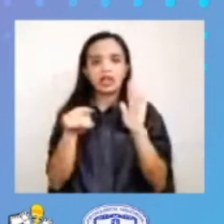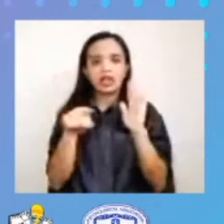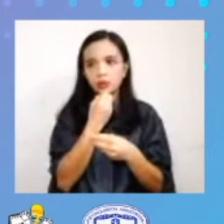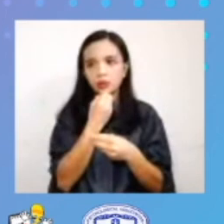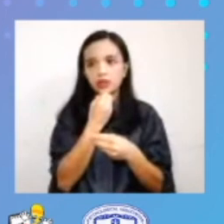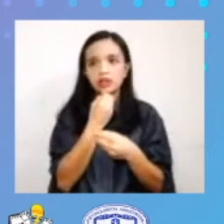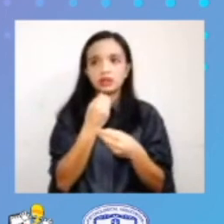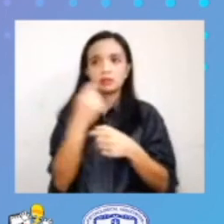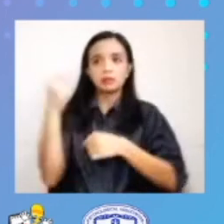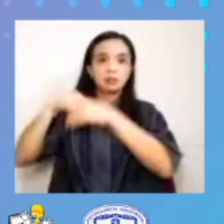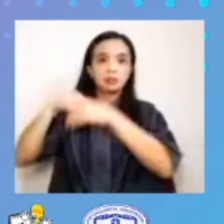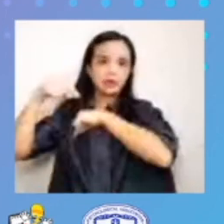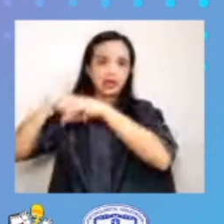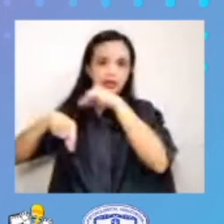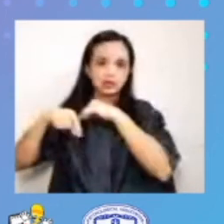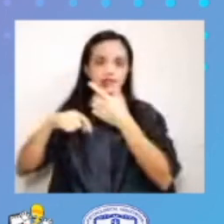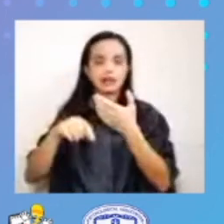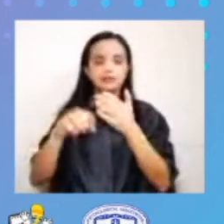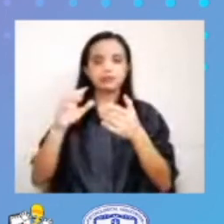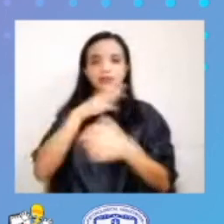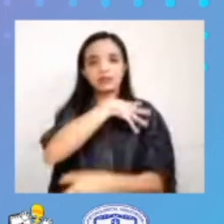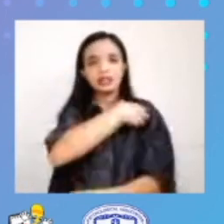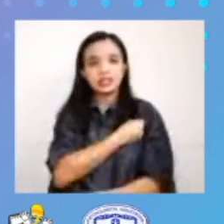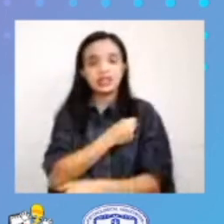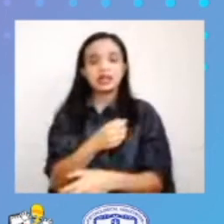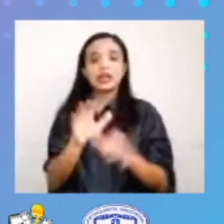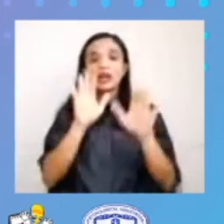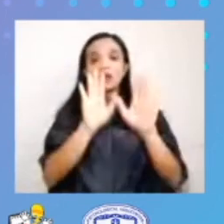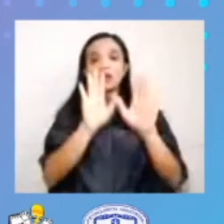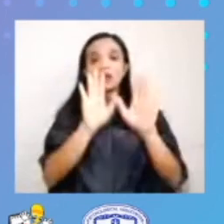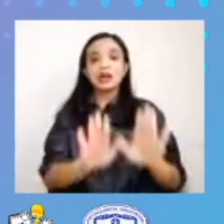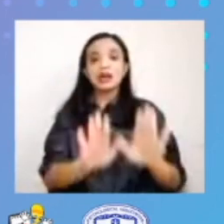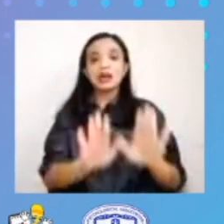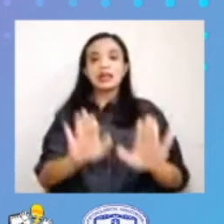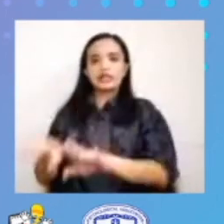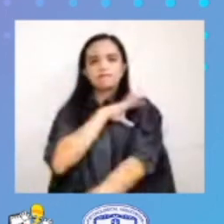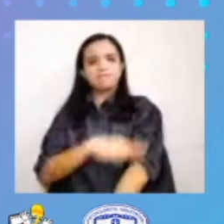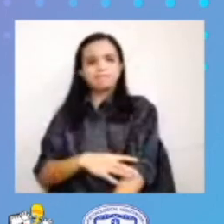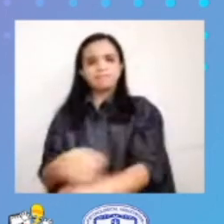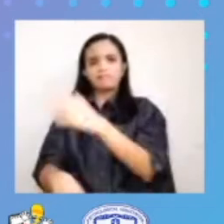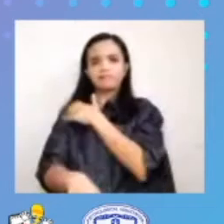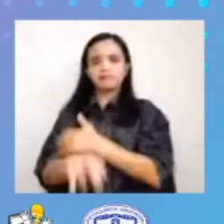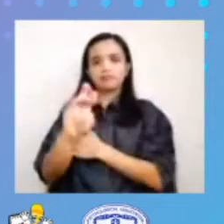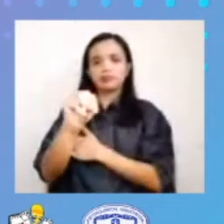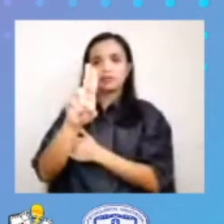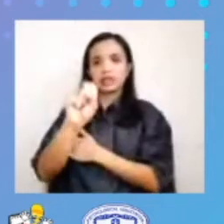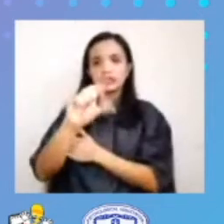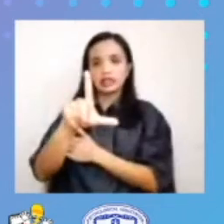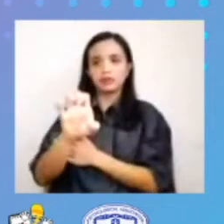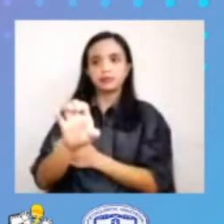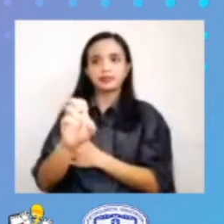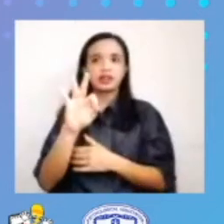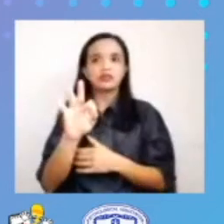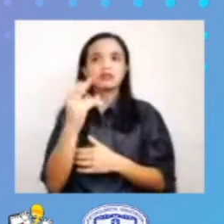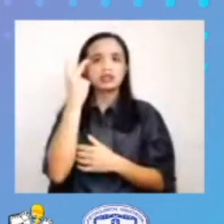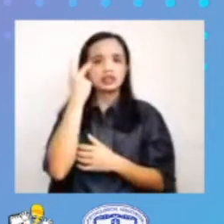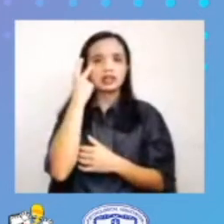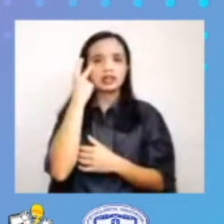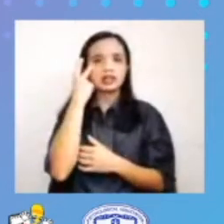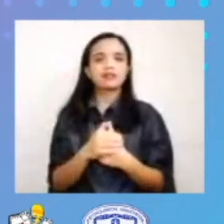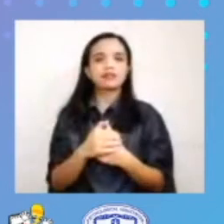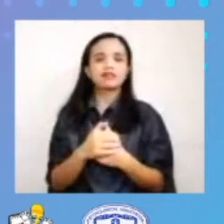Parang ganyan, no? If you want to cook spaghetti, pasta, you use yung mga greens. Nagluluto ako ng